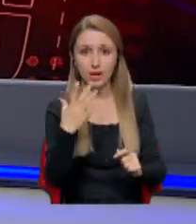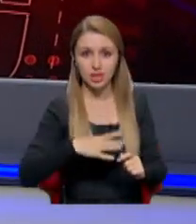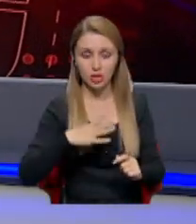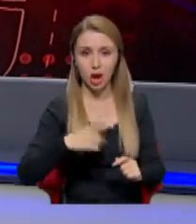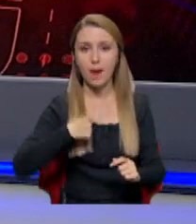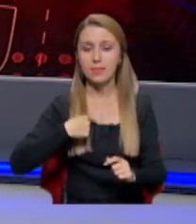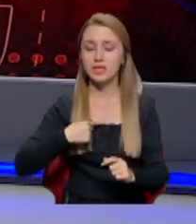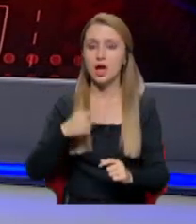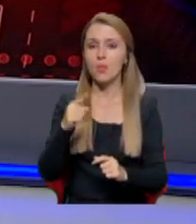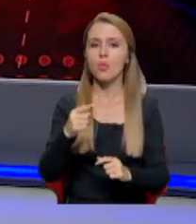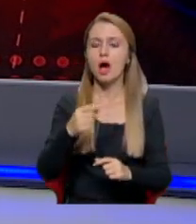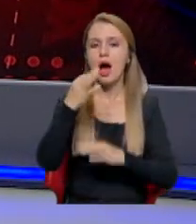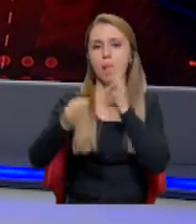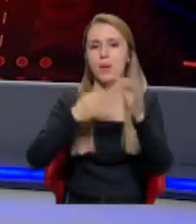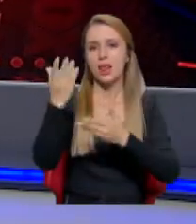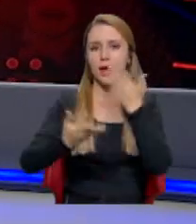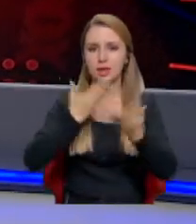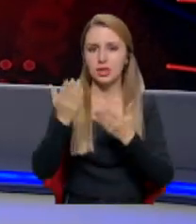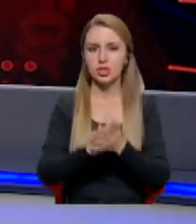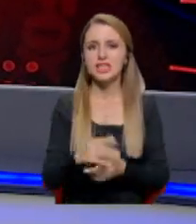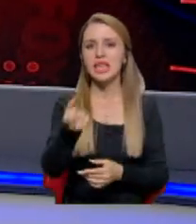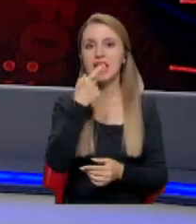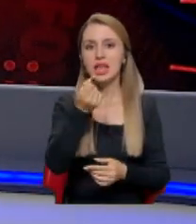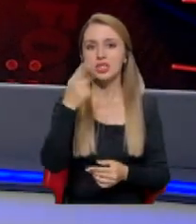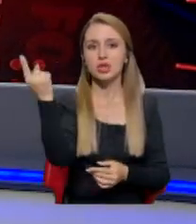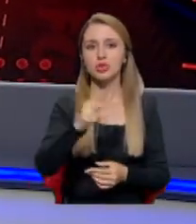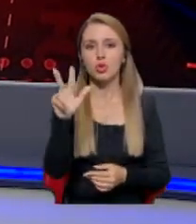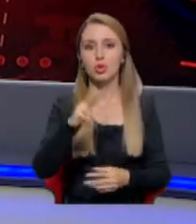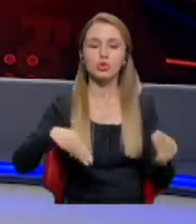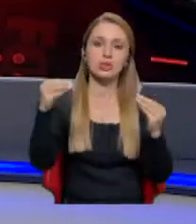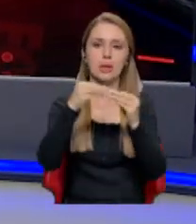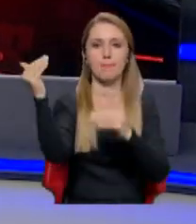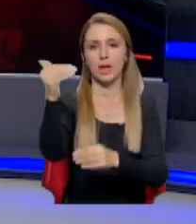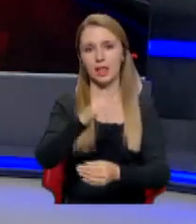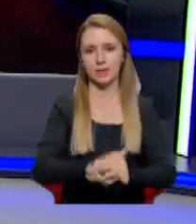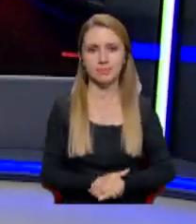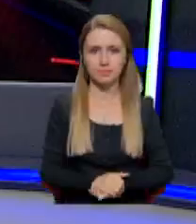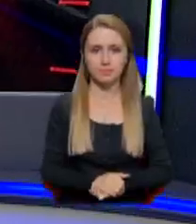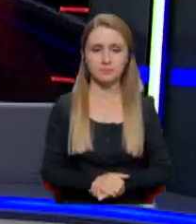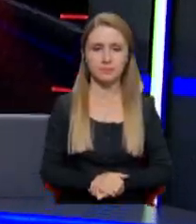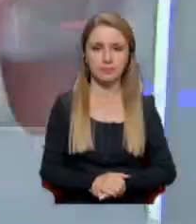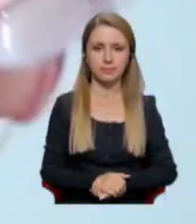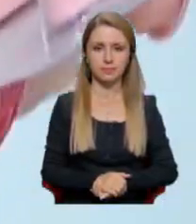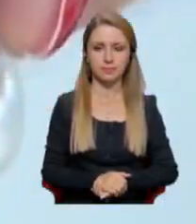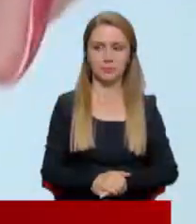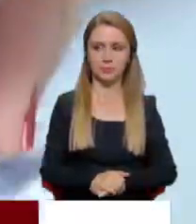uyguluyorlar biz de acı haberleri vereceğiz. İlaca bu kez %30 zam geldi.